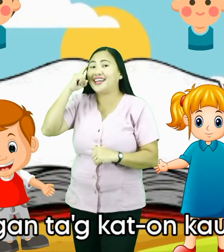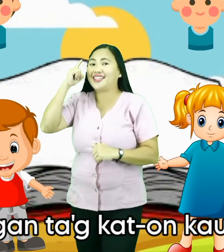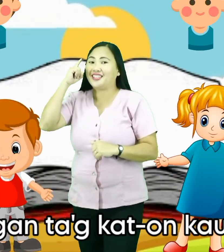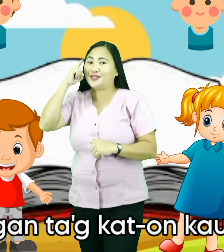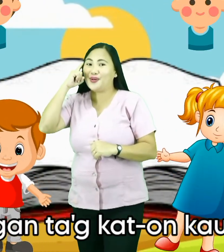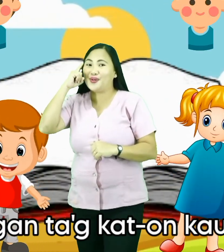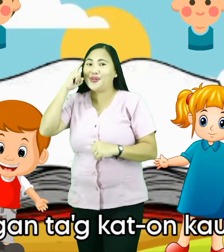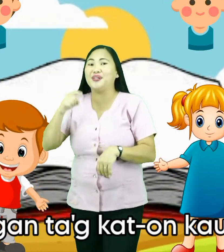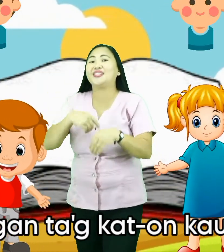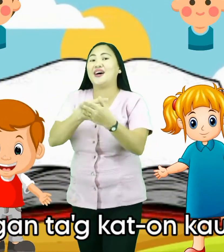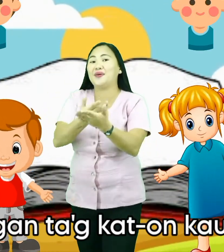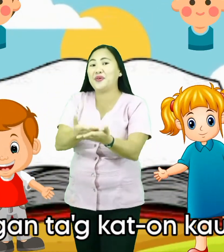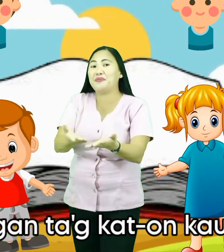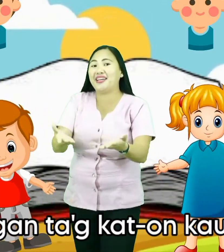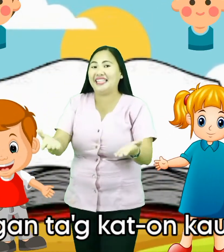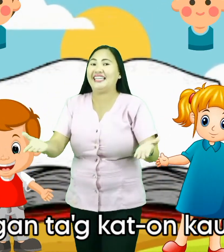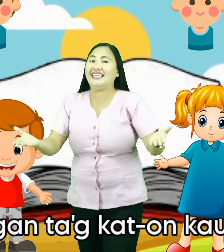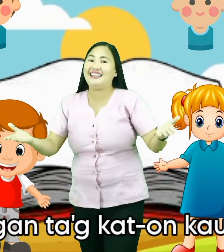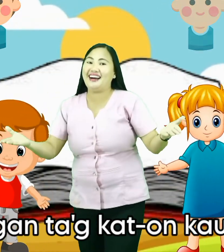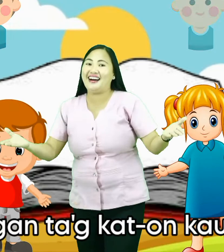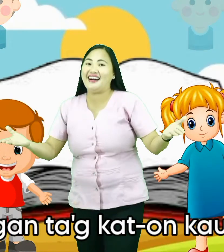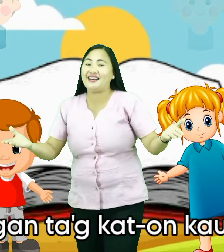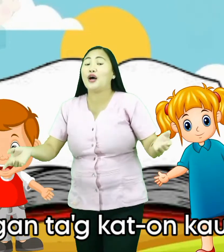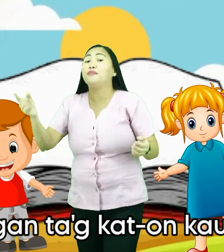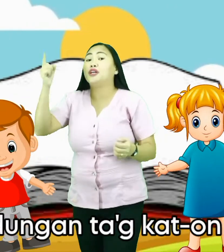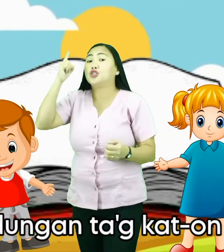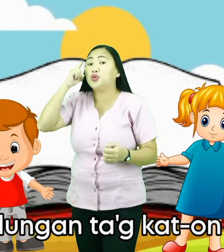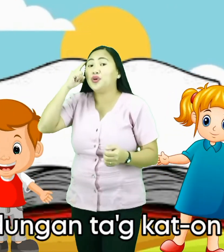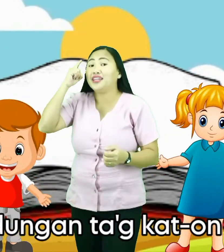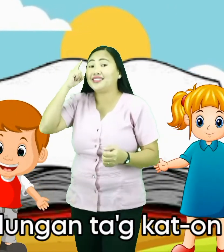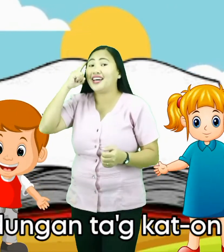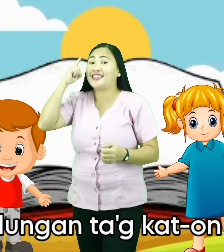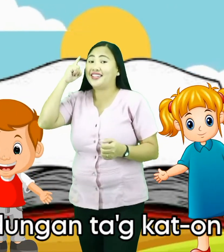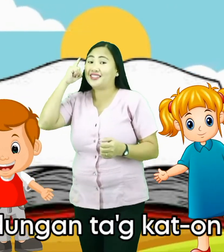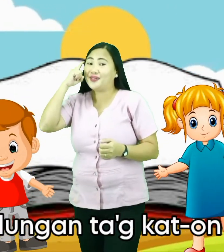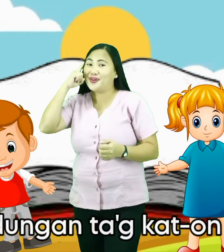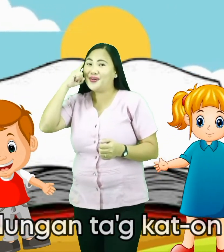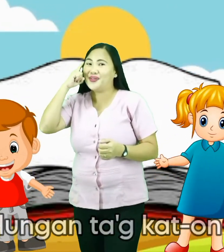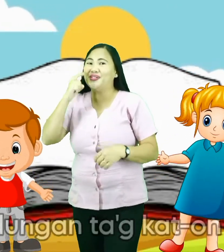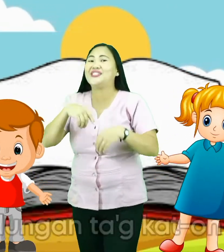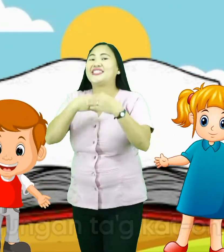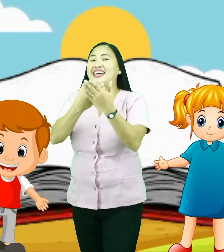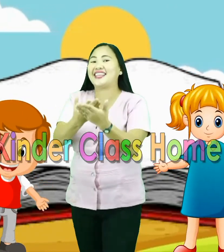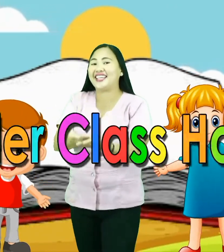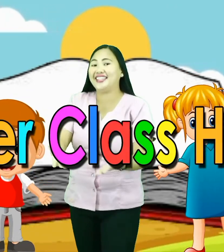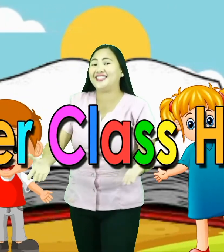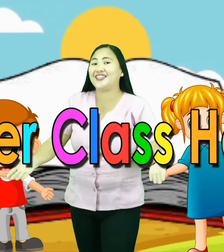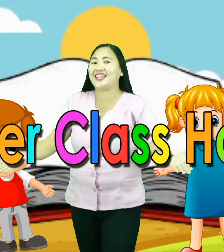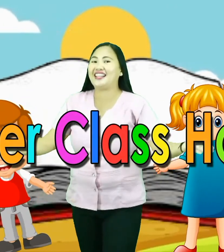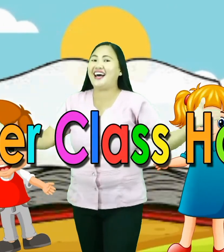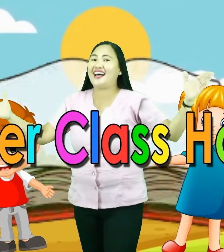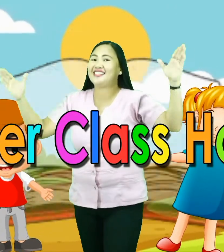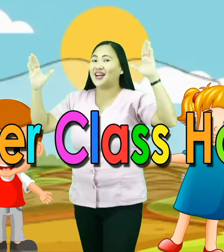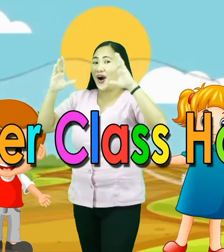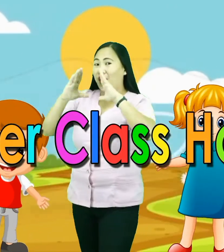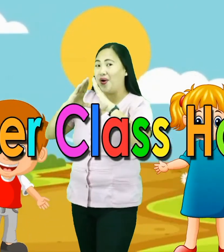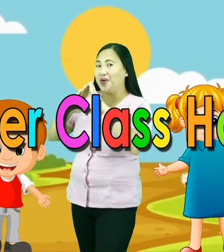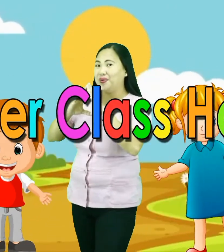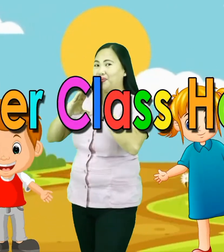Magduman tagkaton, kauban nila. Magduman tagkaton, sa kinder